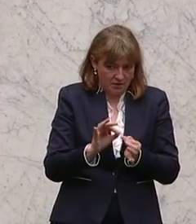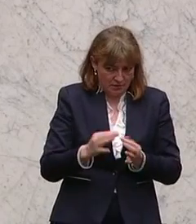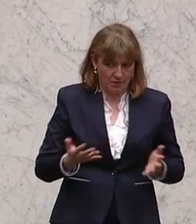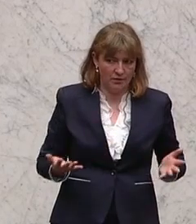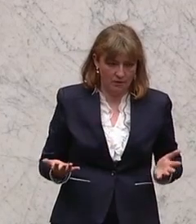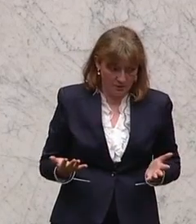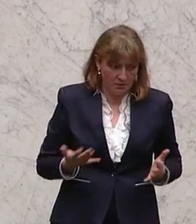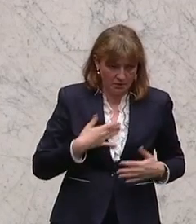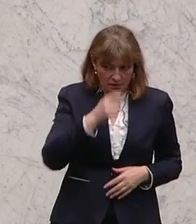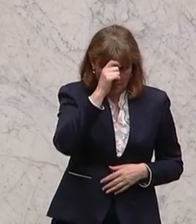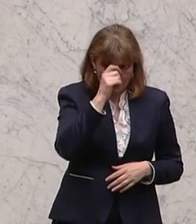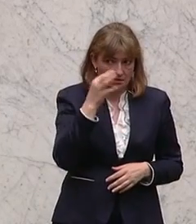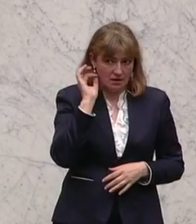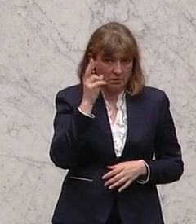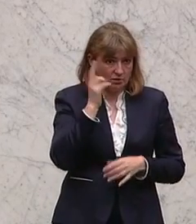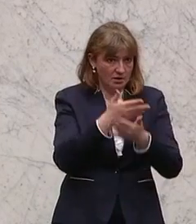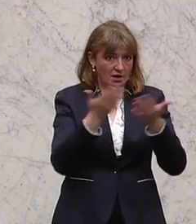Und meine geschätzten Damen und Herren,